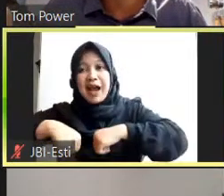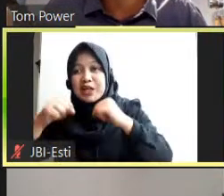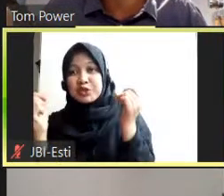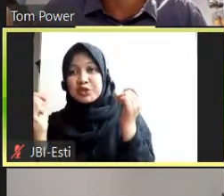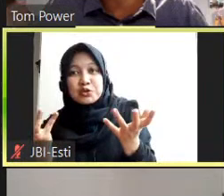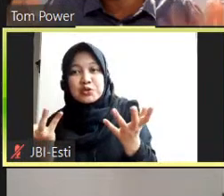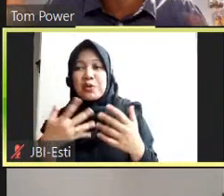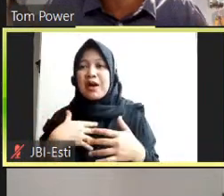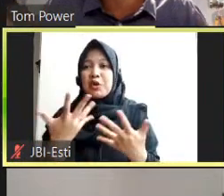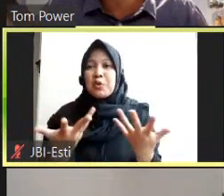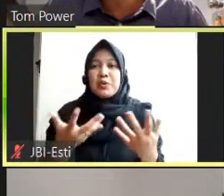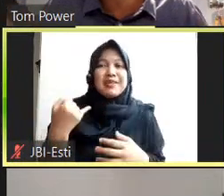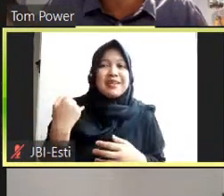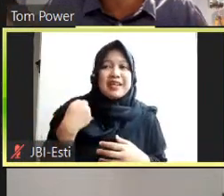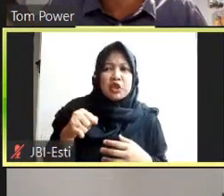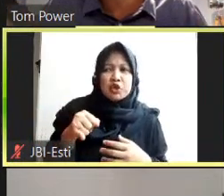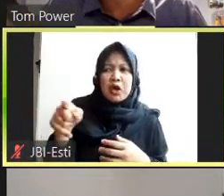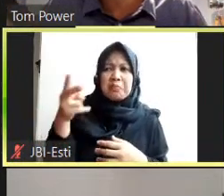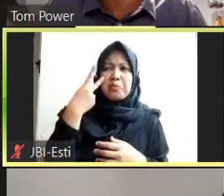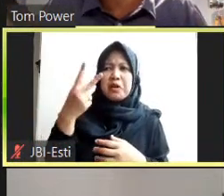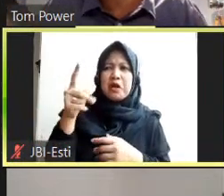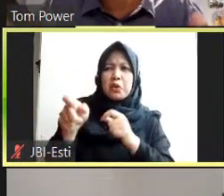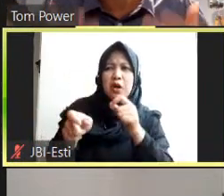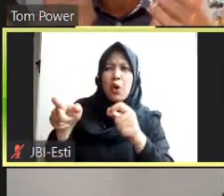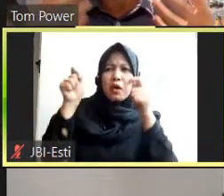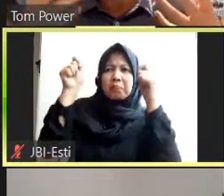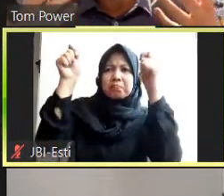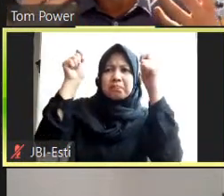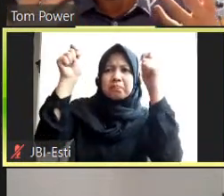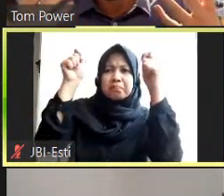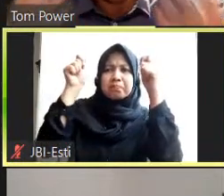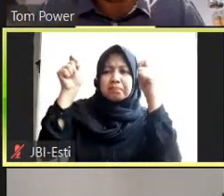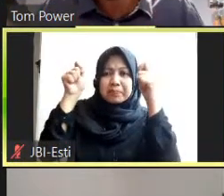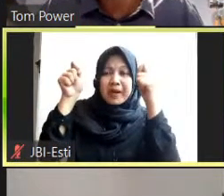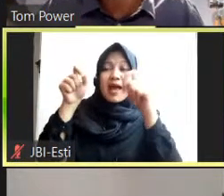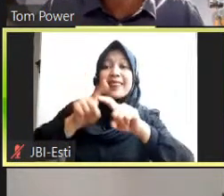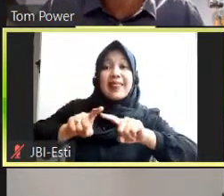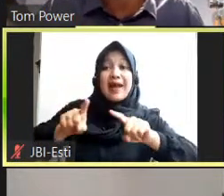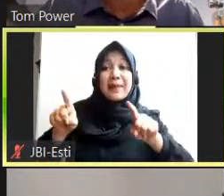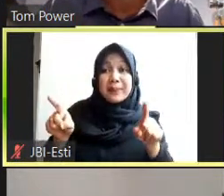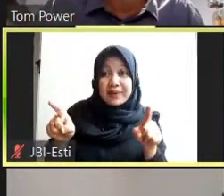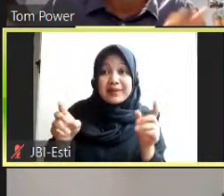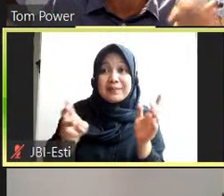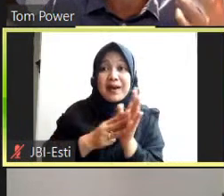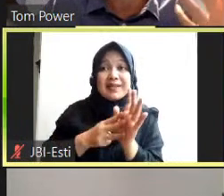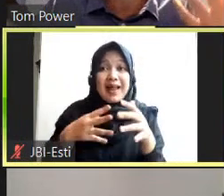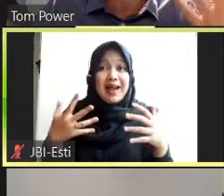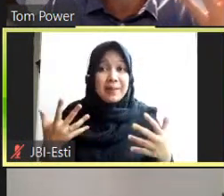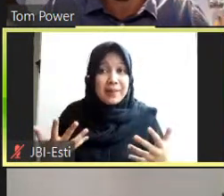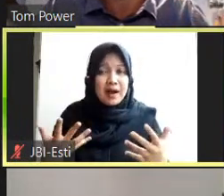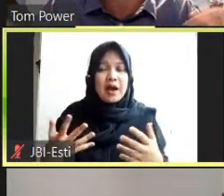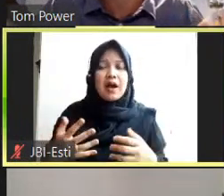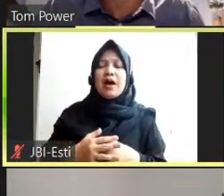dalam demonstrasi seperti itu. Tetapi masalahnya